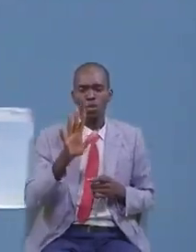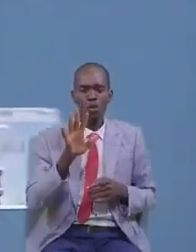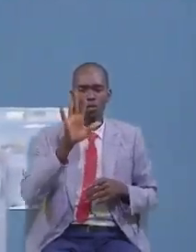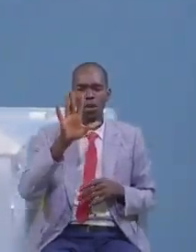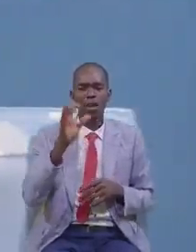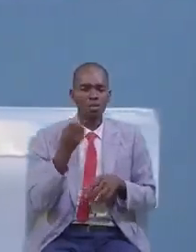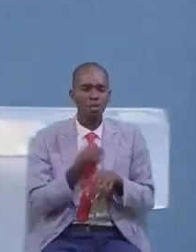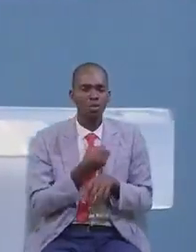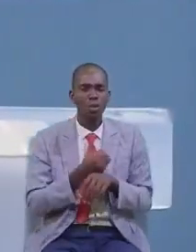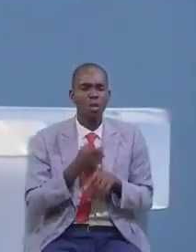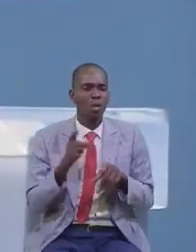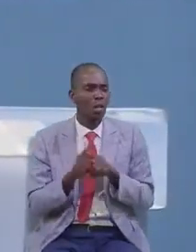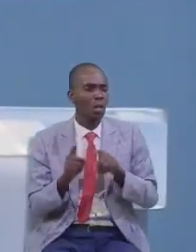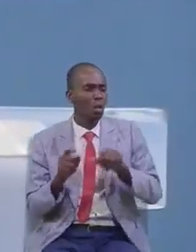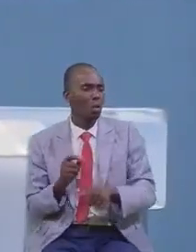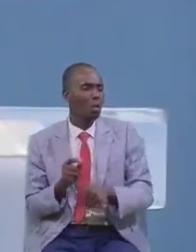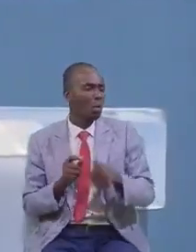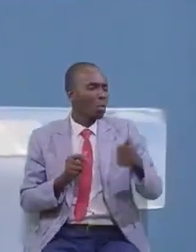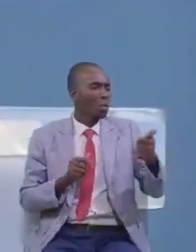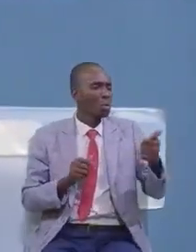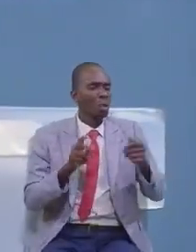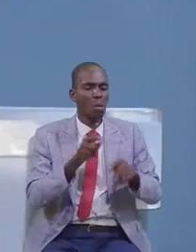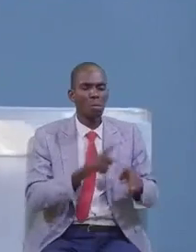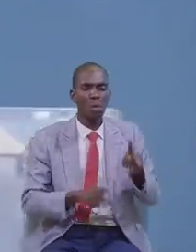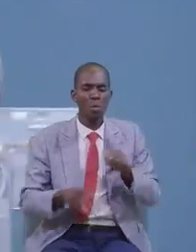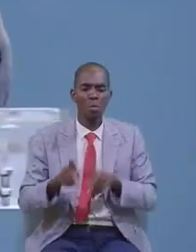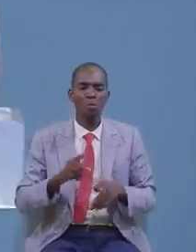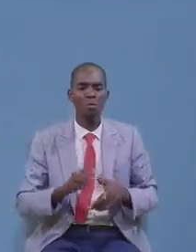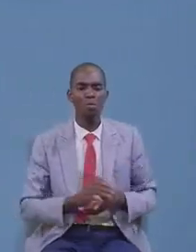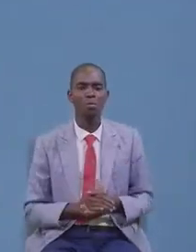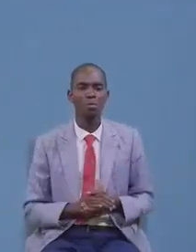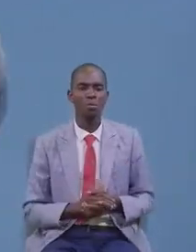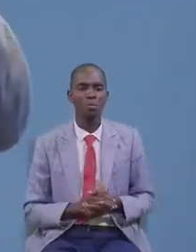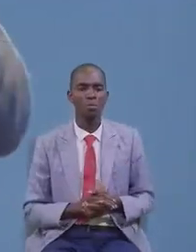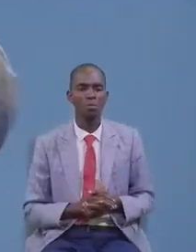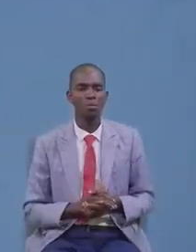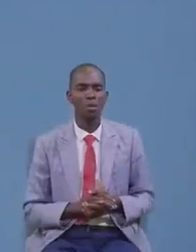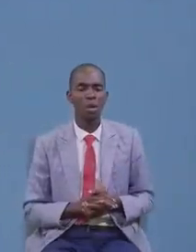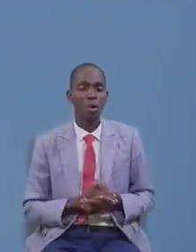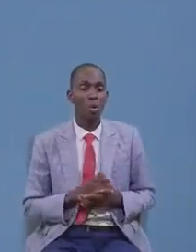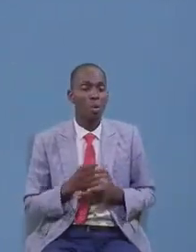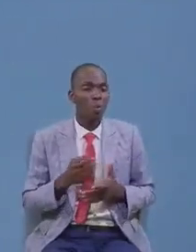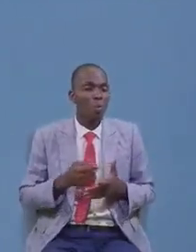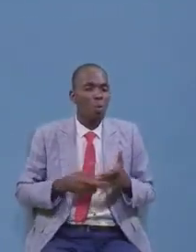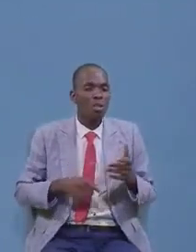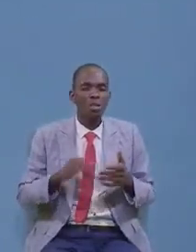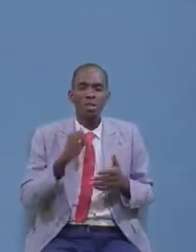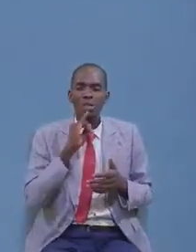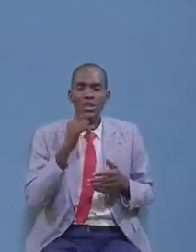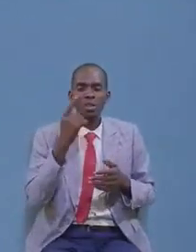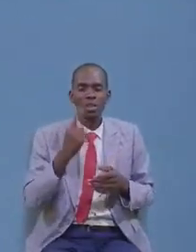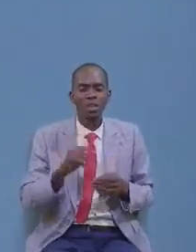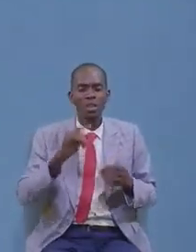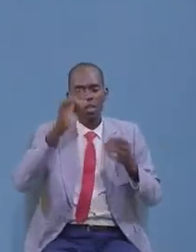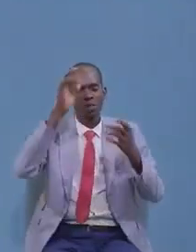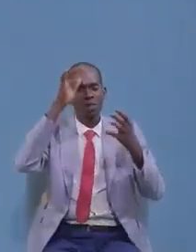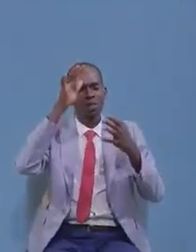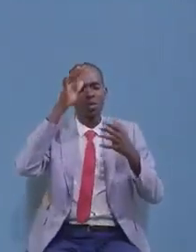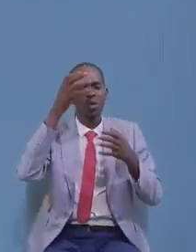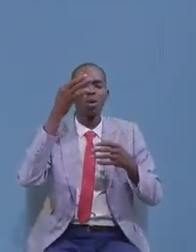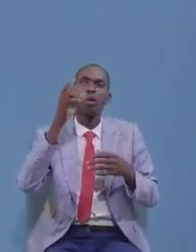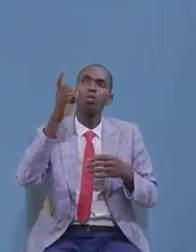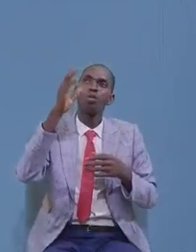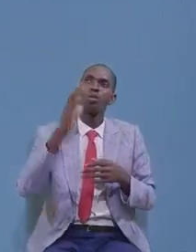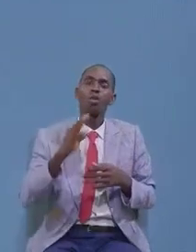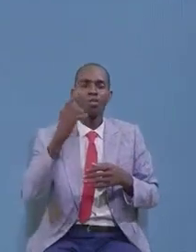other boys? ఇతర పిల్లలు ఆ రాళ్ళలా వాడుతున్నారయ్యా, మరి నువ్వెలా వాడతావు? What is the expectation of God for your life?